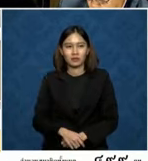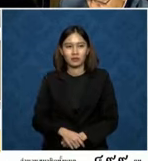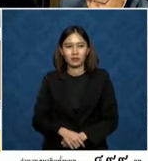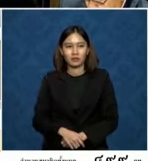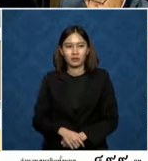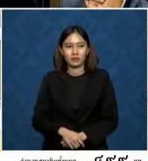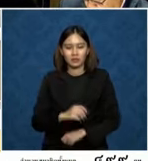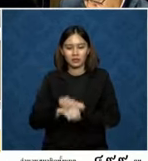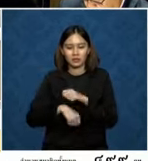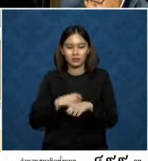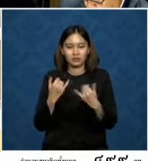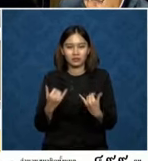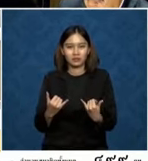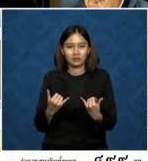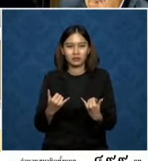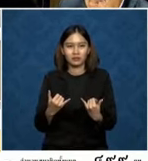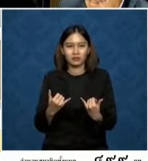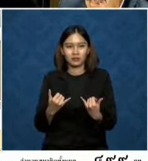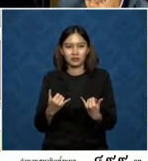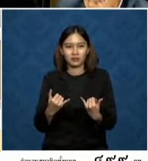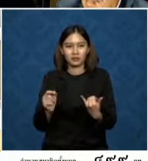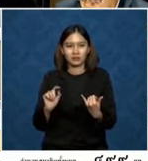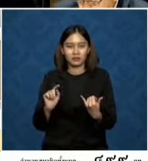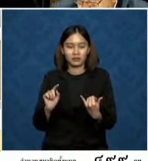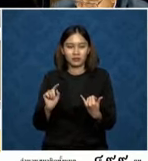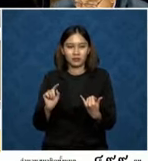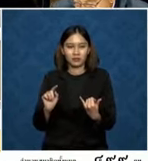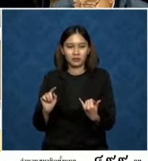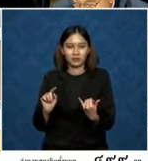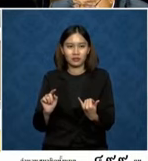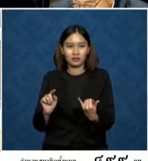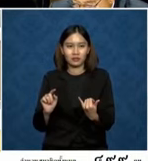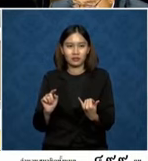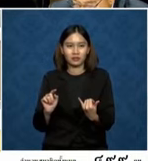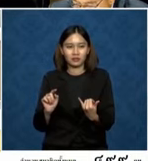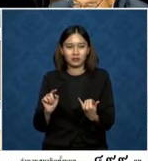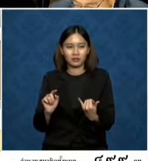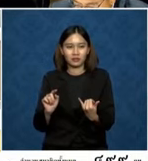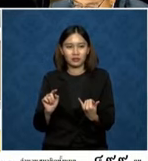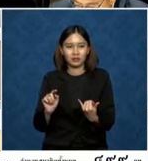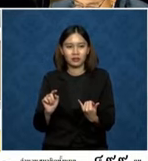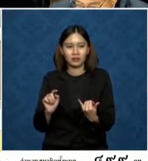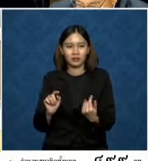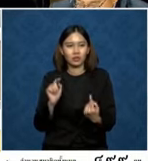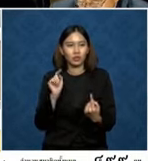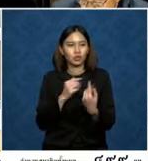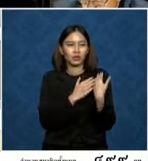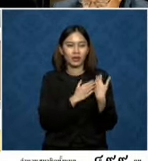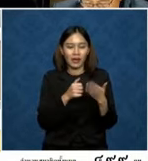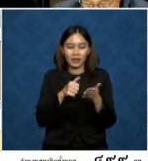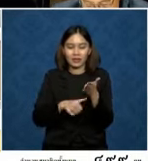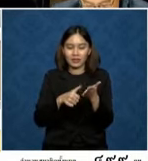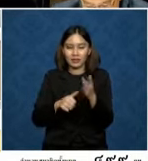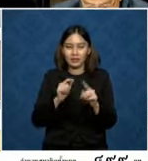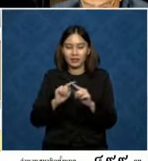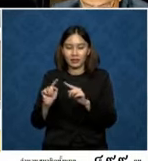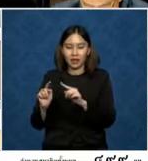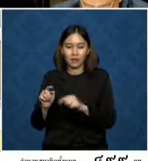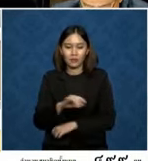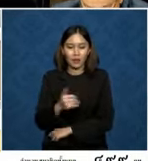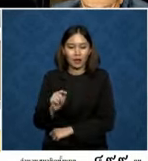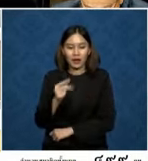2534มาปัจจุบันนี้เราถึงเห็นว่าความจำเป็นในภาระหนี้บางครั้ง